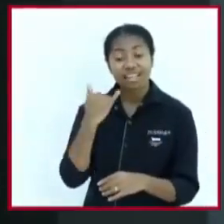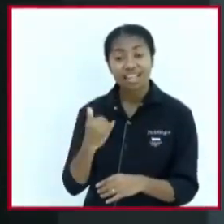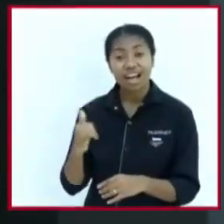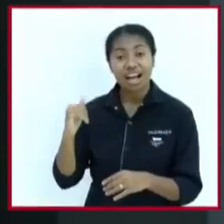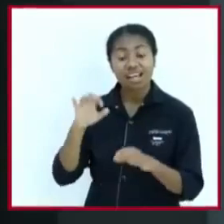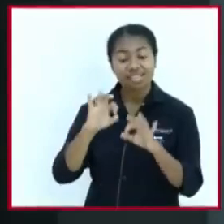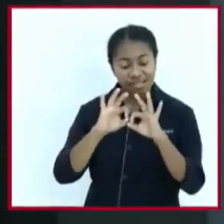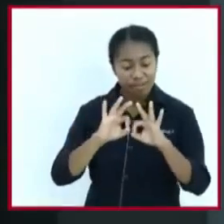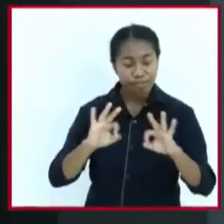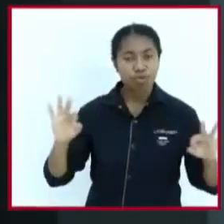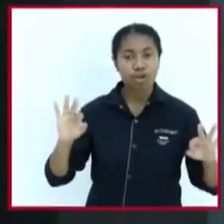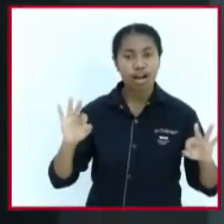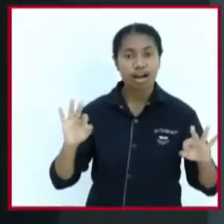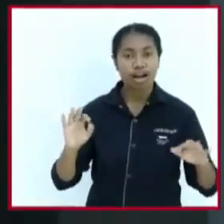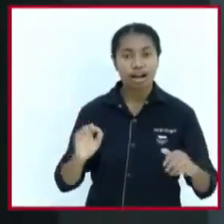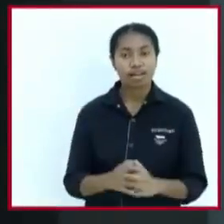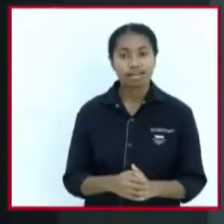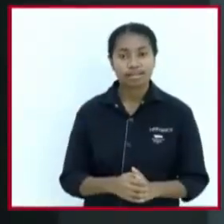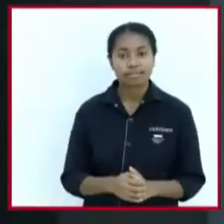sempurna